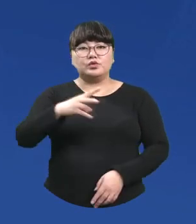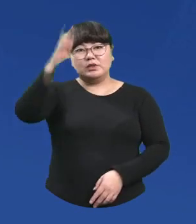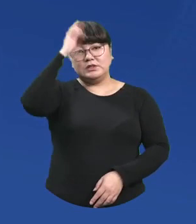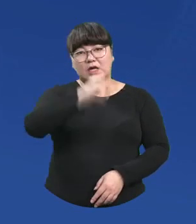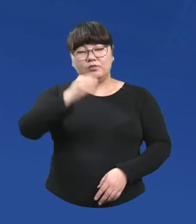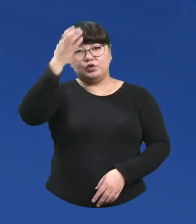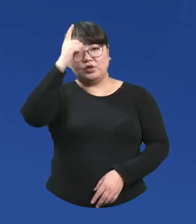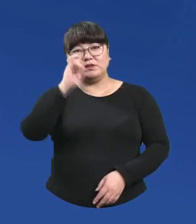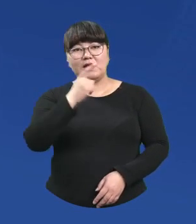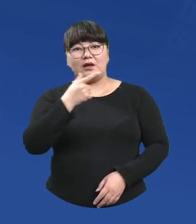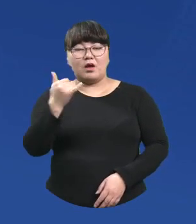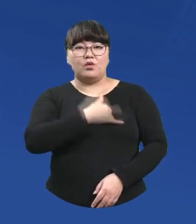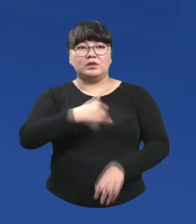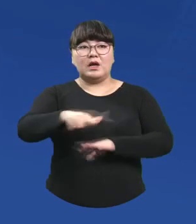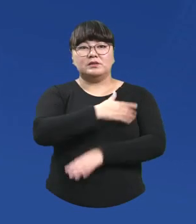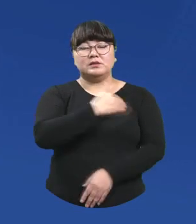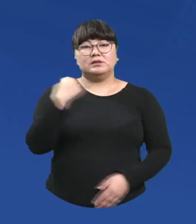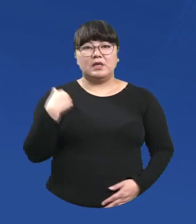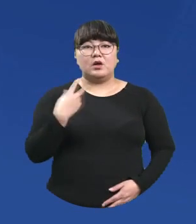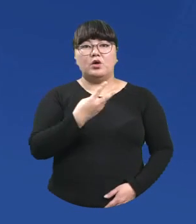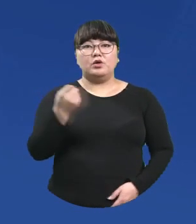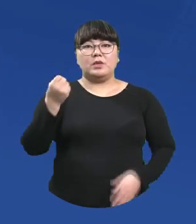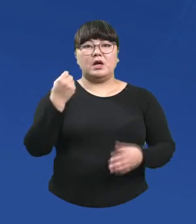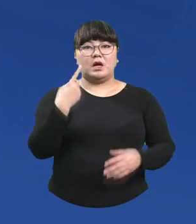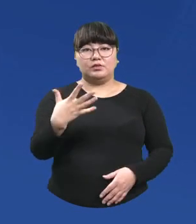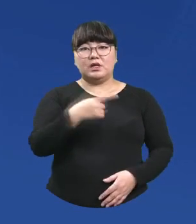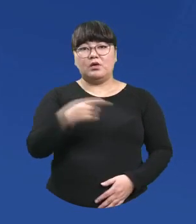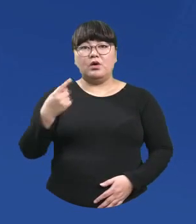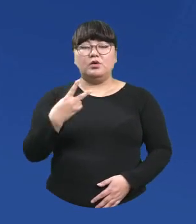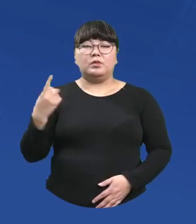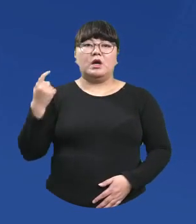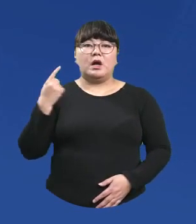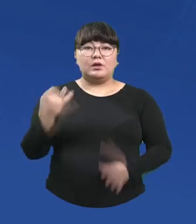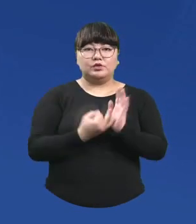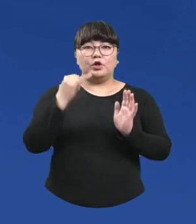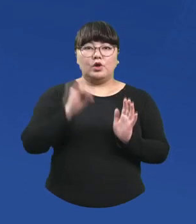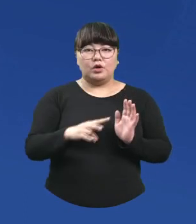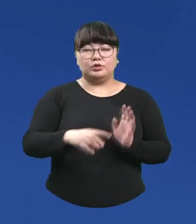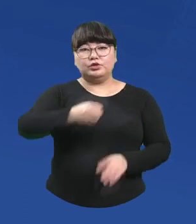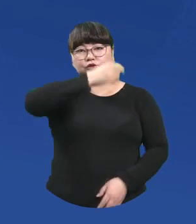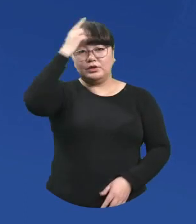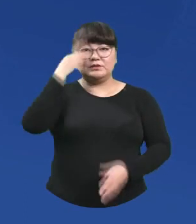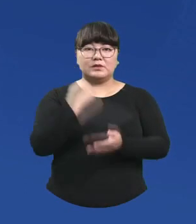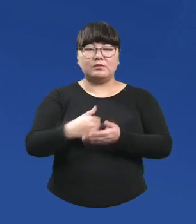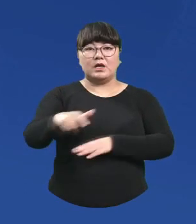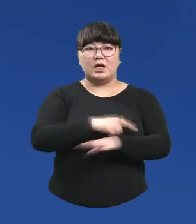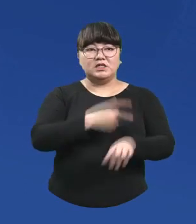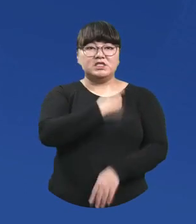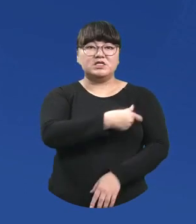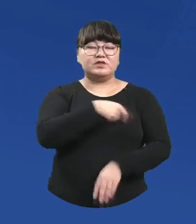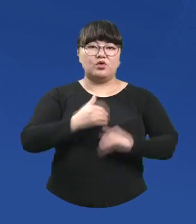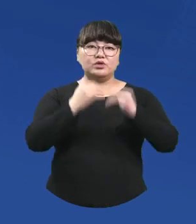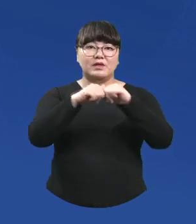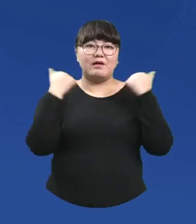зүйн явны төрийн захиргааны удирдлагын газрын даргаар, 2015-аас 2017 онд ерөнхийлөгчийн тамгын газар